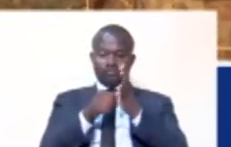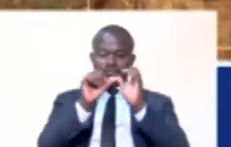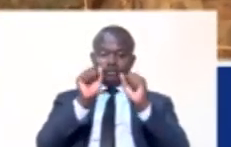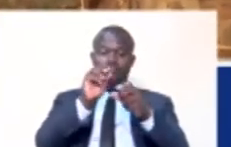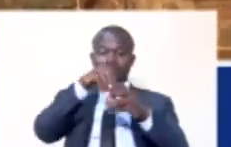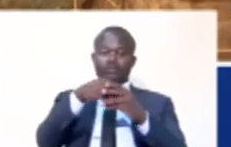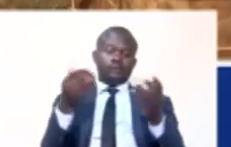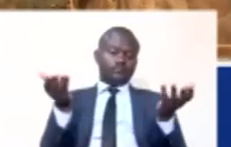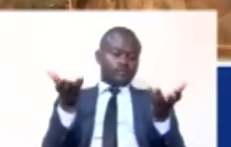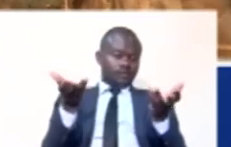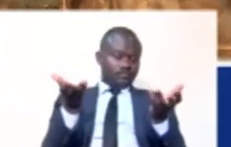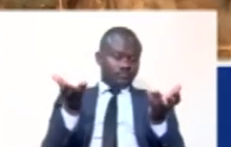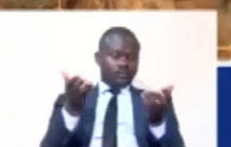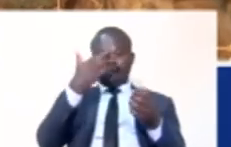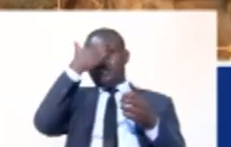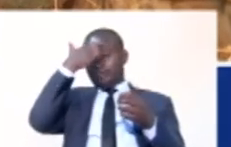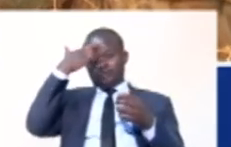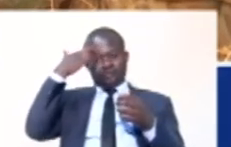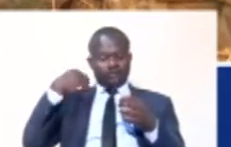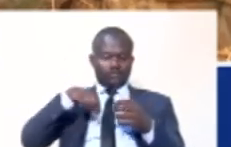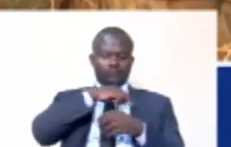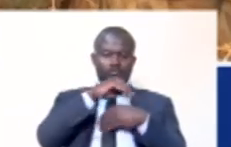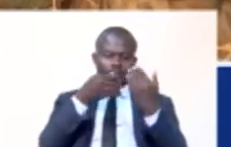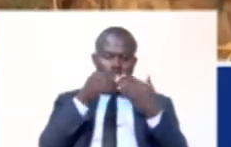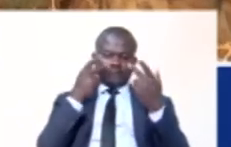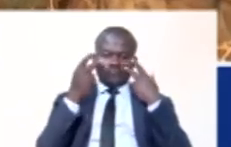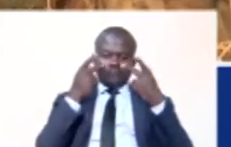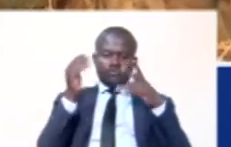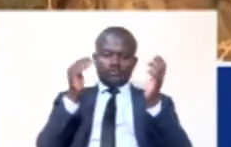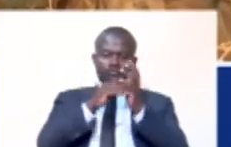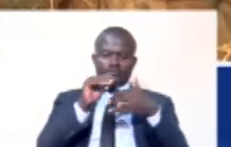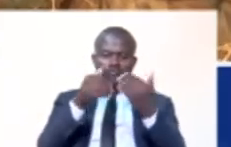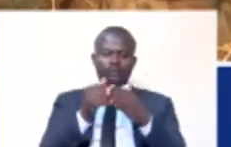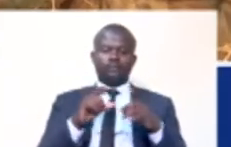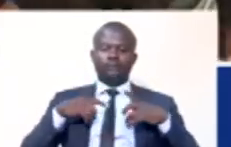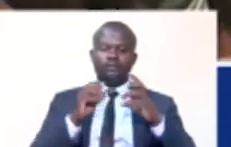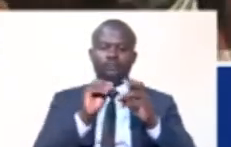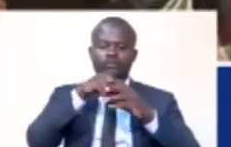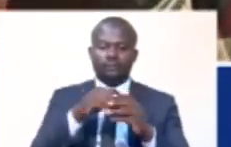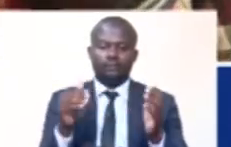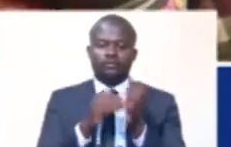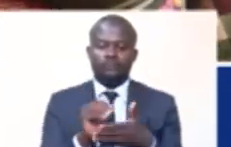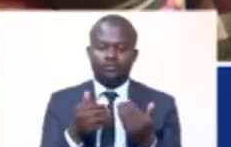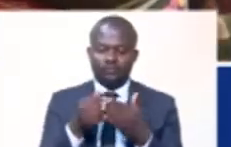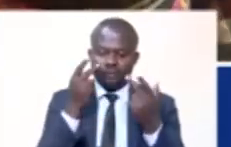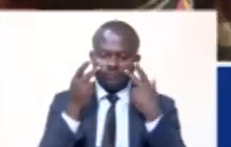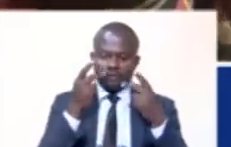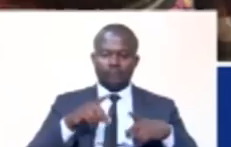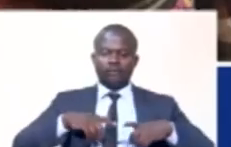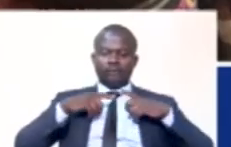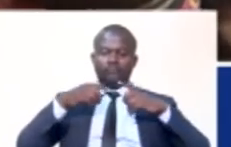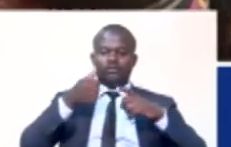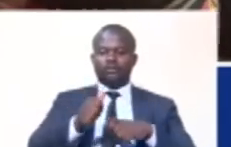birimo. Ariyo mpamvu tuzareba nyine tukareba abayitujwemo, tukareba imibereho